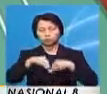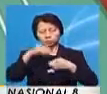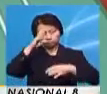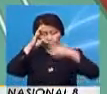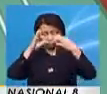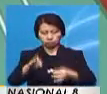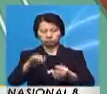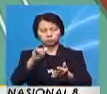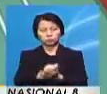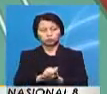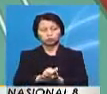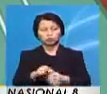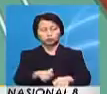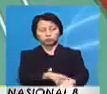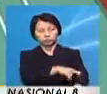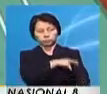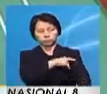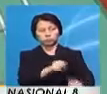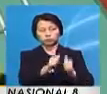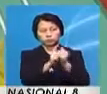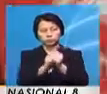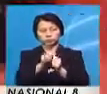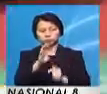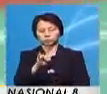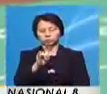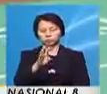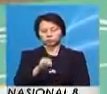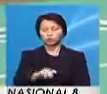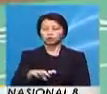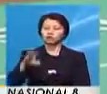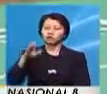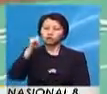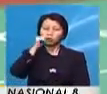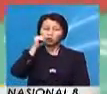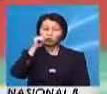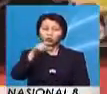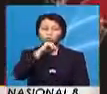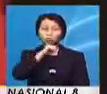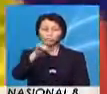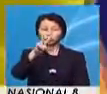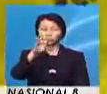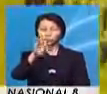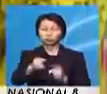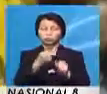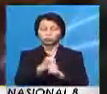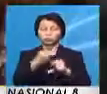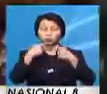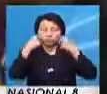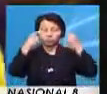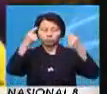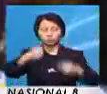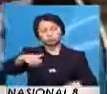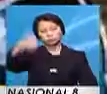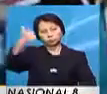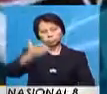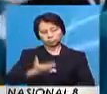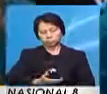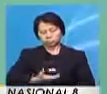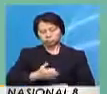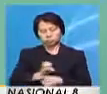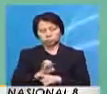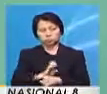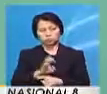keputusan itu. Sepanjang bersama BAM, Wei Feng, 29 tahun, berjaya memenangi pingat emas Sukan